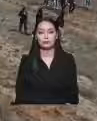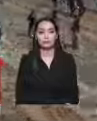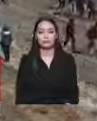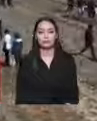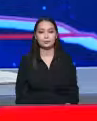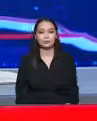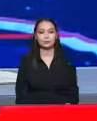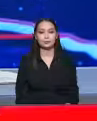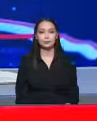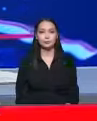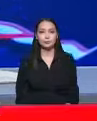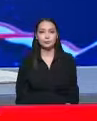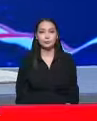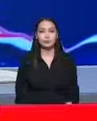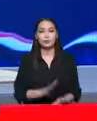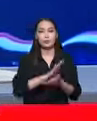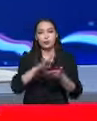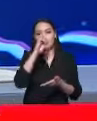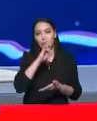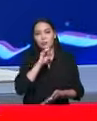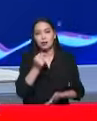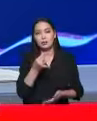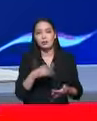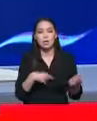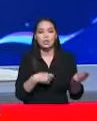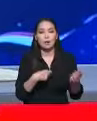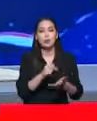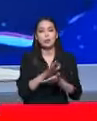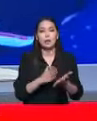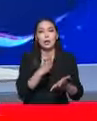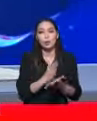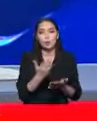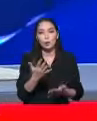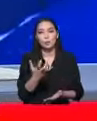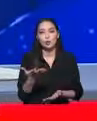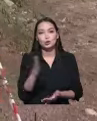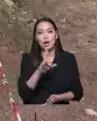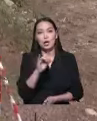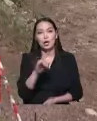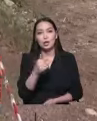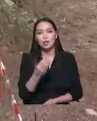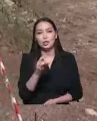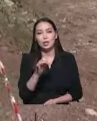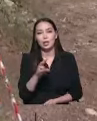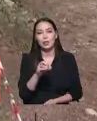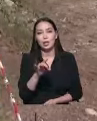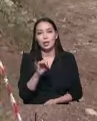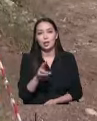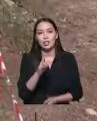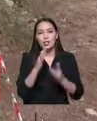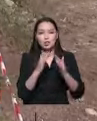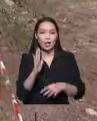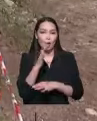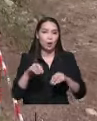Таймс. «Таза Қазақстан» акциясы Жамбылда жалғасты. Шара аясында 500-ге жуық қарағаш, ерен, терек, шырша көшет